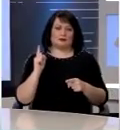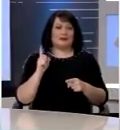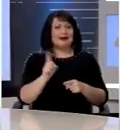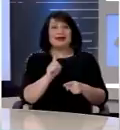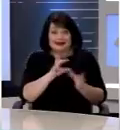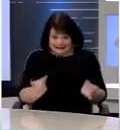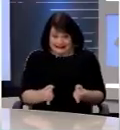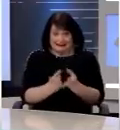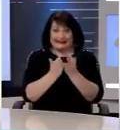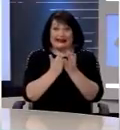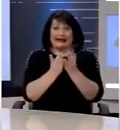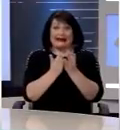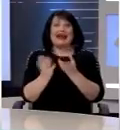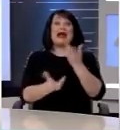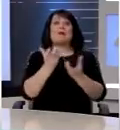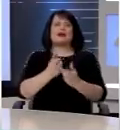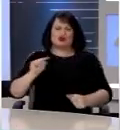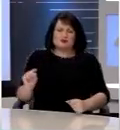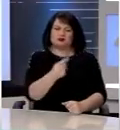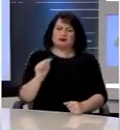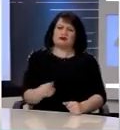Δεν είναι τυχαίο ότι στοχοποιούν τον καμένο.